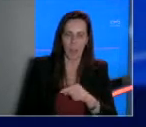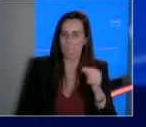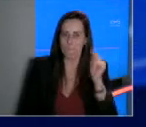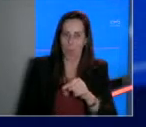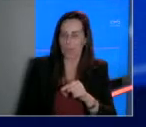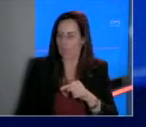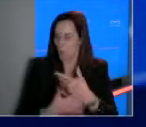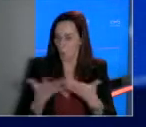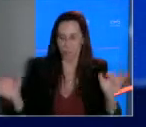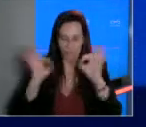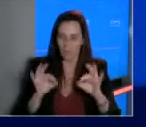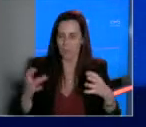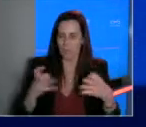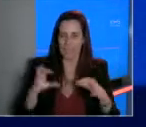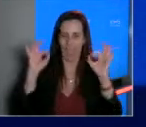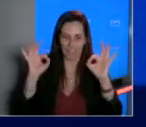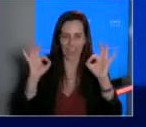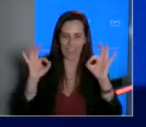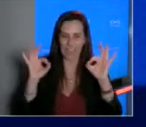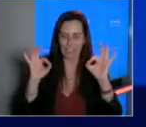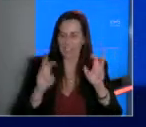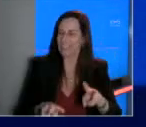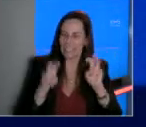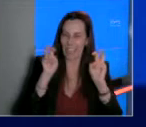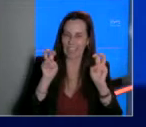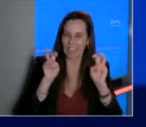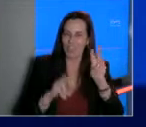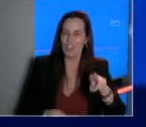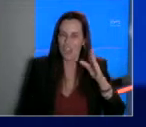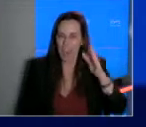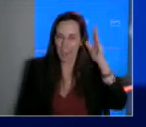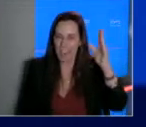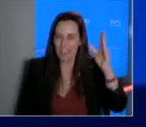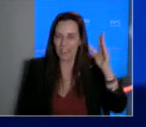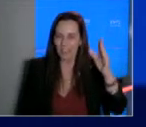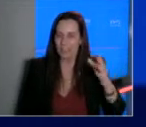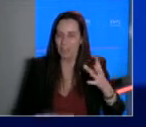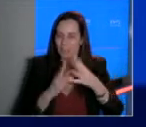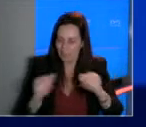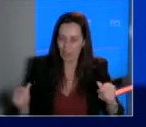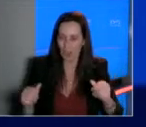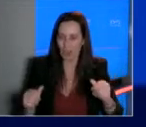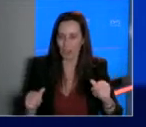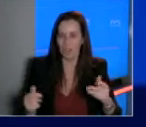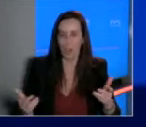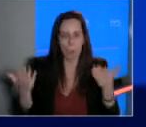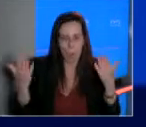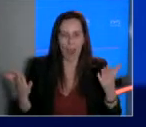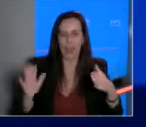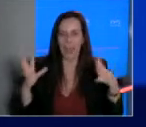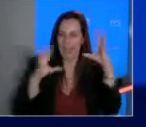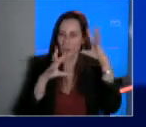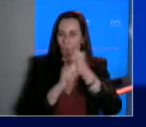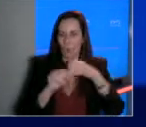עם כלום לשום דבר, מפלגת אפס, רחבת על יש עתיד, פירקת אותם בשנייה שיכולת, וואלה,